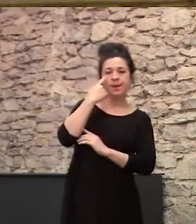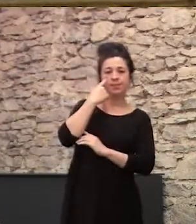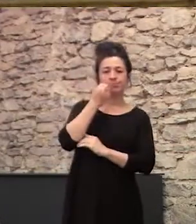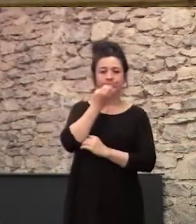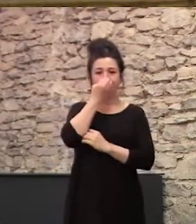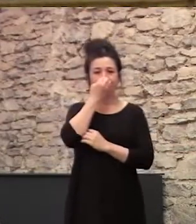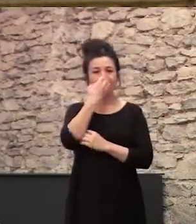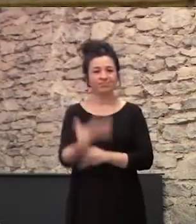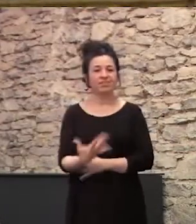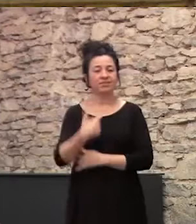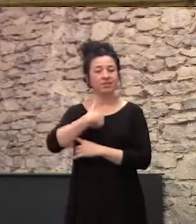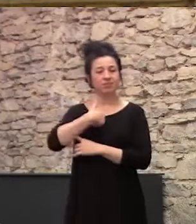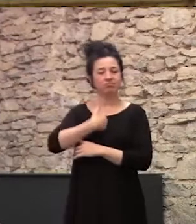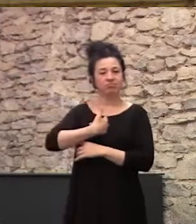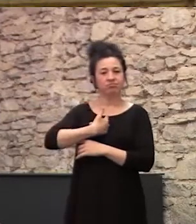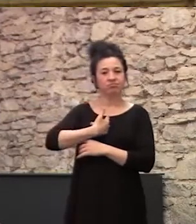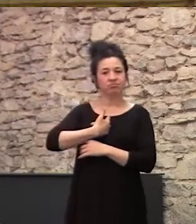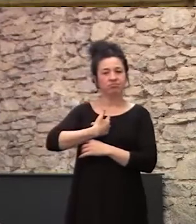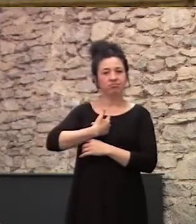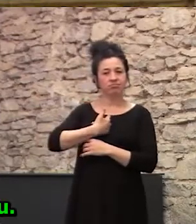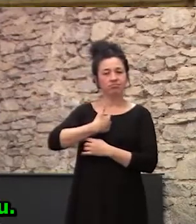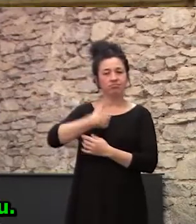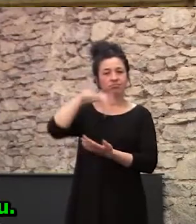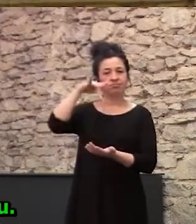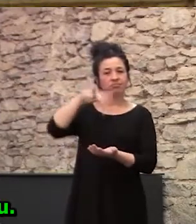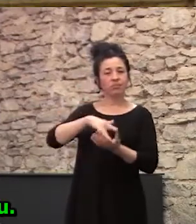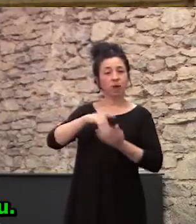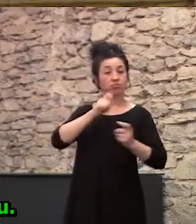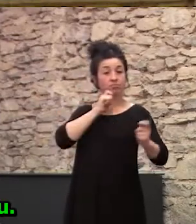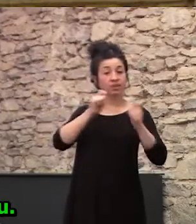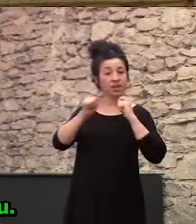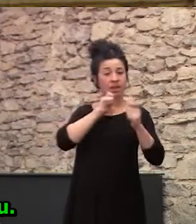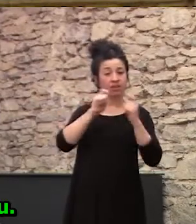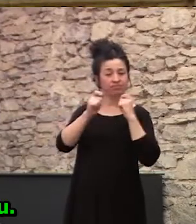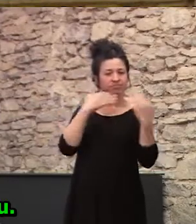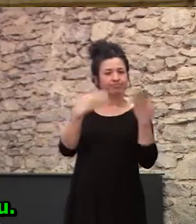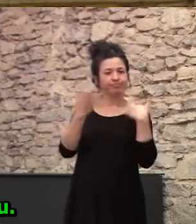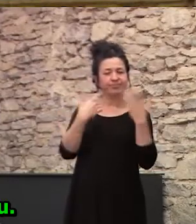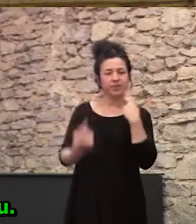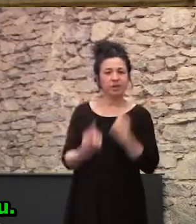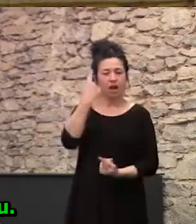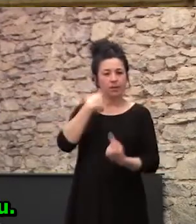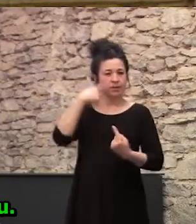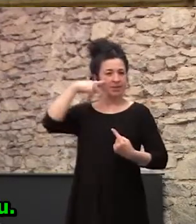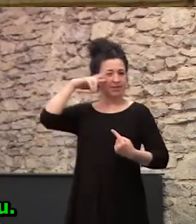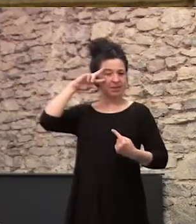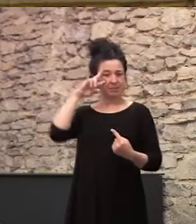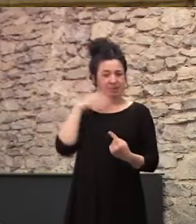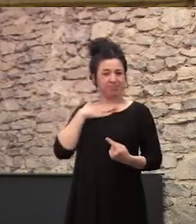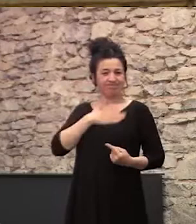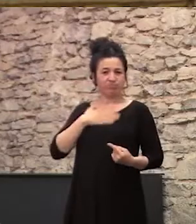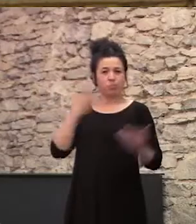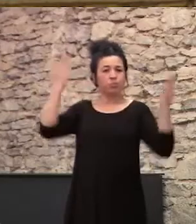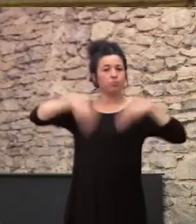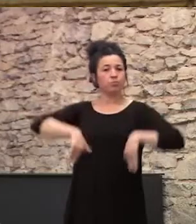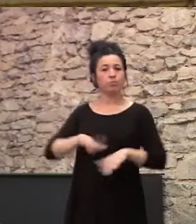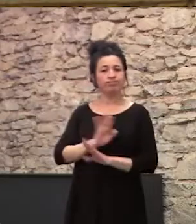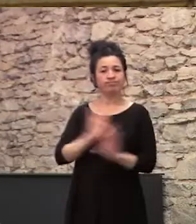bueno, ni bai eukin dituen esperientzia batzuk elkarrezketa batzuetan, ba, ez zitzaizkidala bat ere erosoak